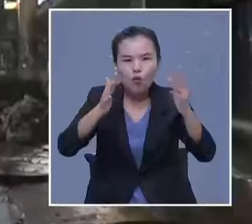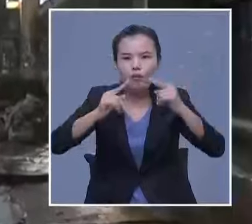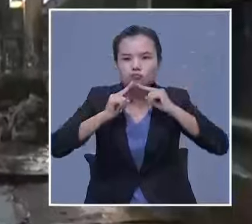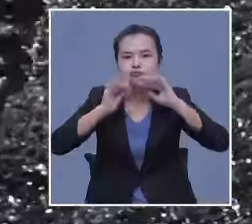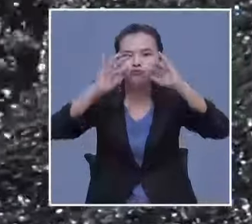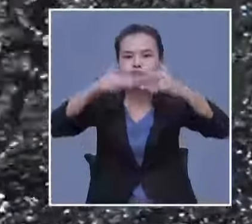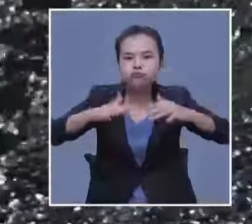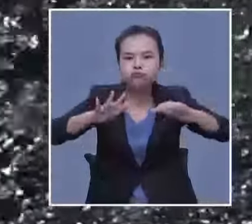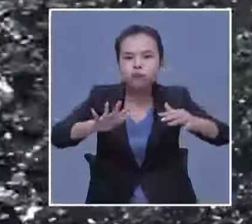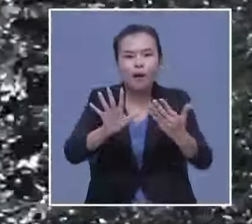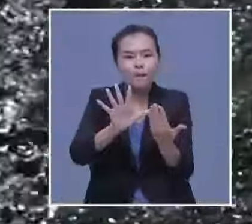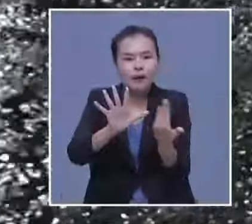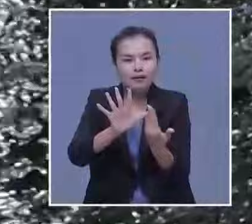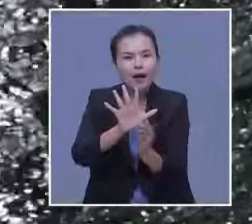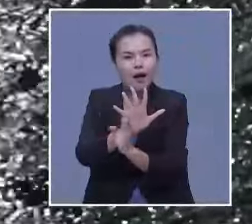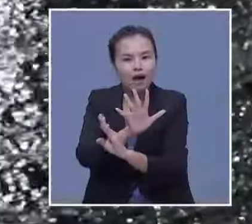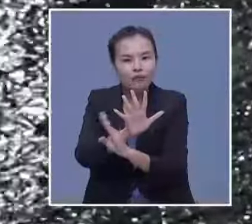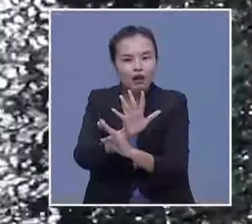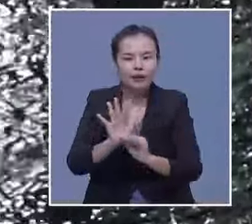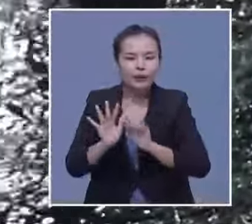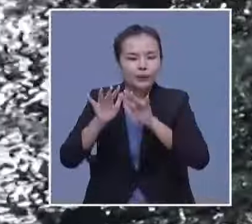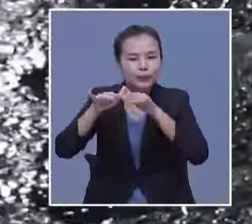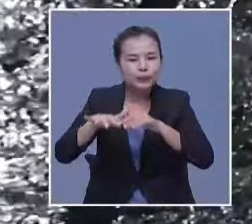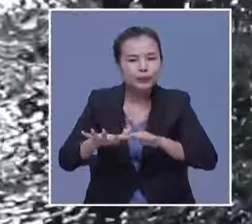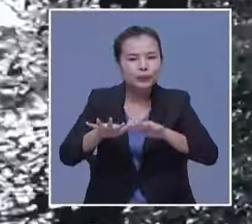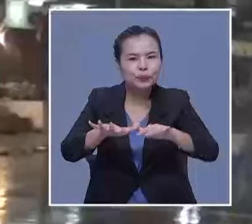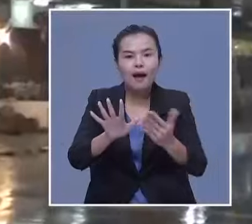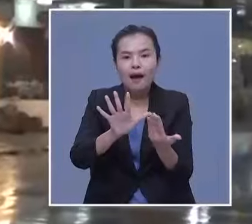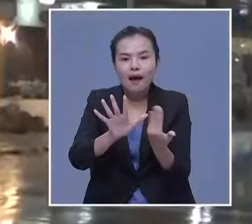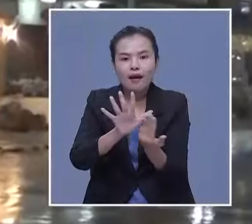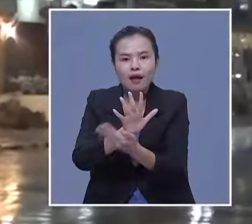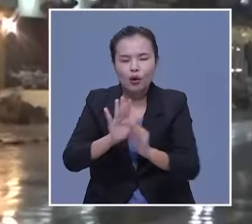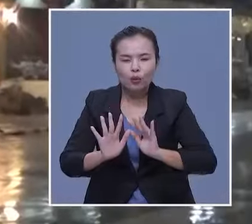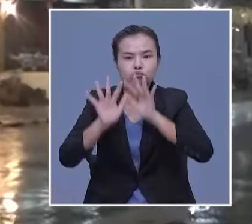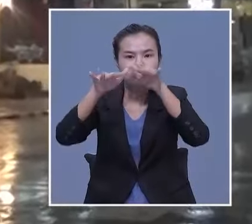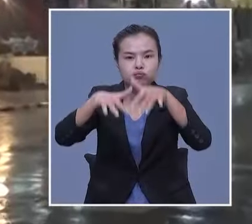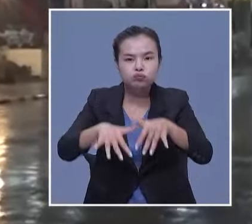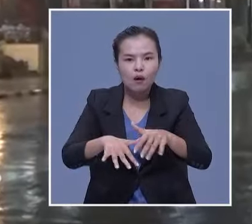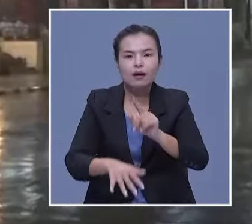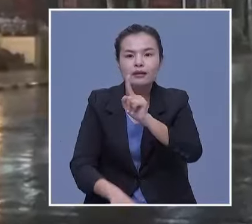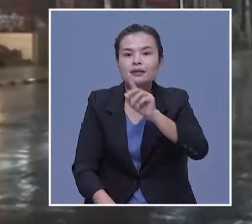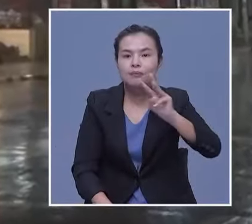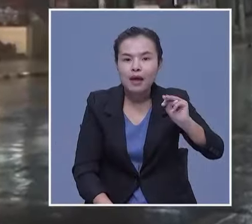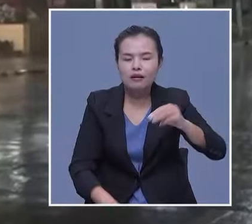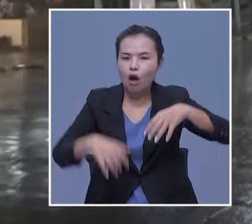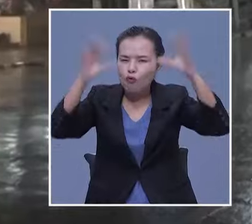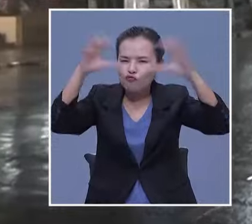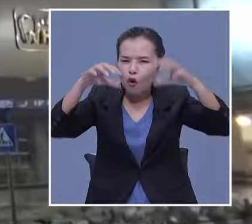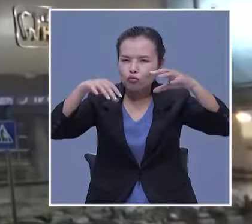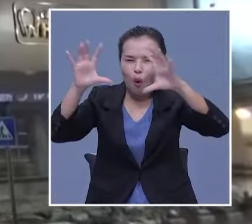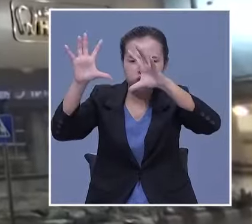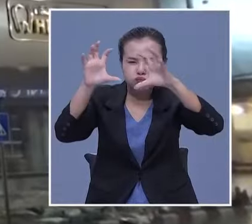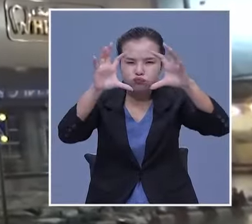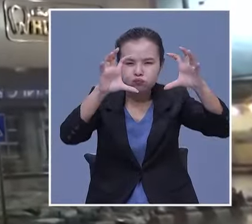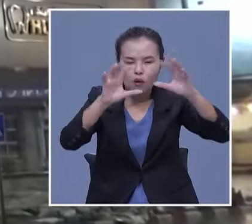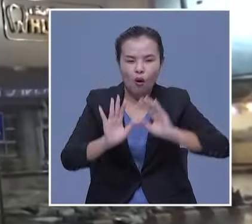อันดามันภาคใต้และอ่าไทยมีกำลังอ่อนทำให้ทะเลดามันและอ่าวไทยมีคลื่นสูงประมาณ 1เมตบริเวณที่มีฝนฟ้าคะนองคลื่นสูง